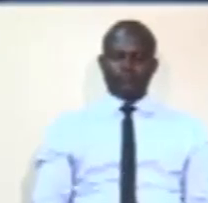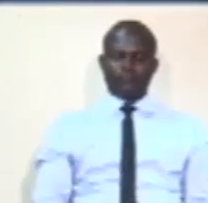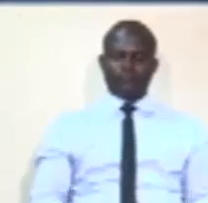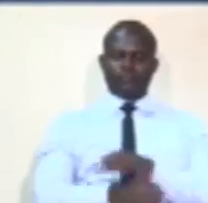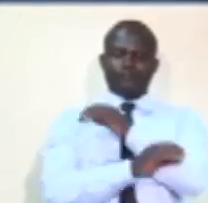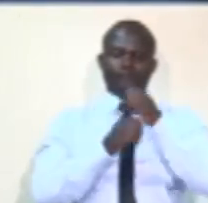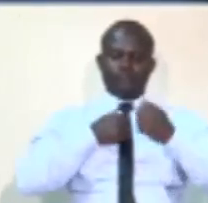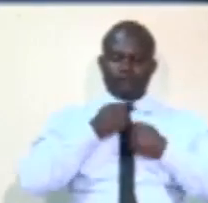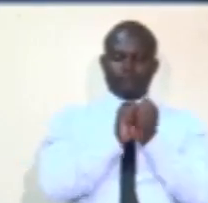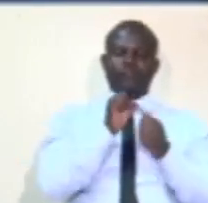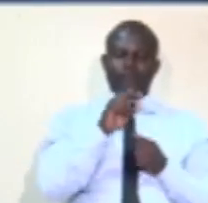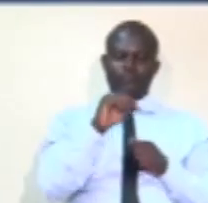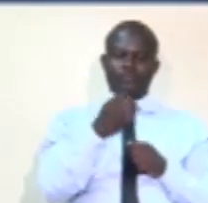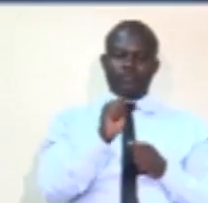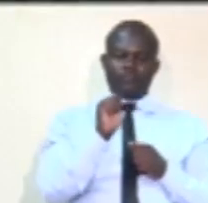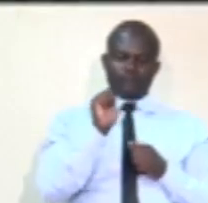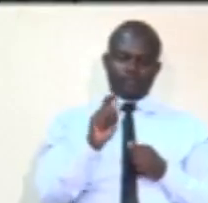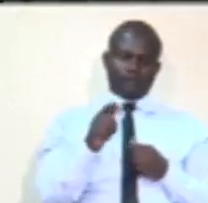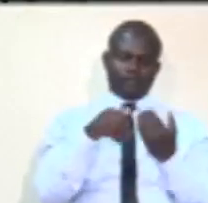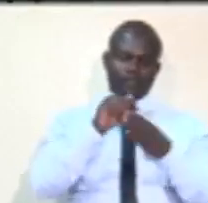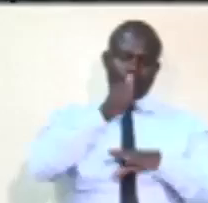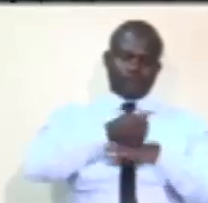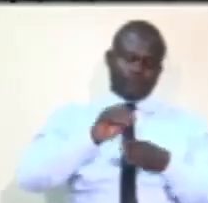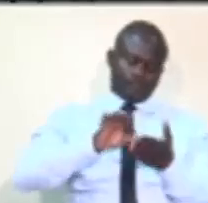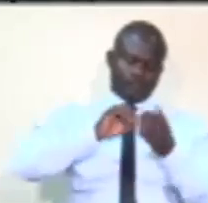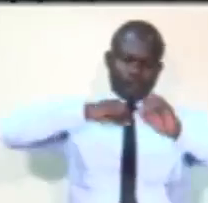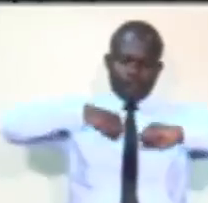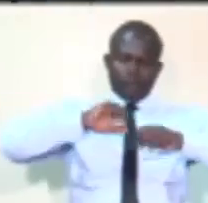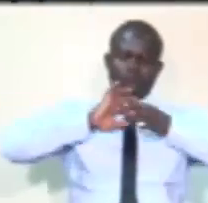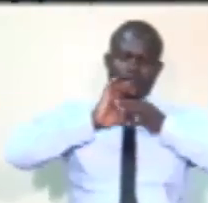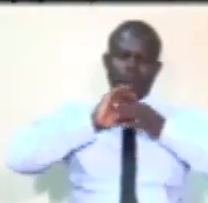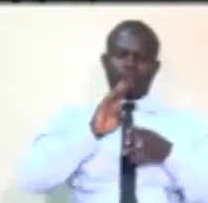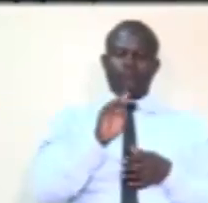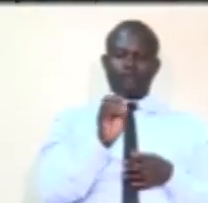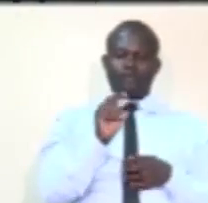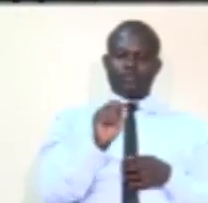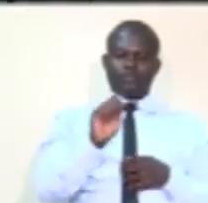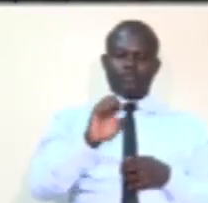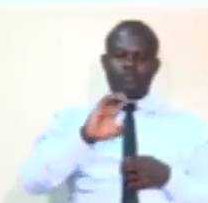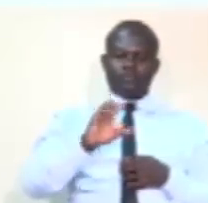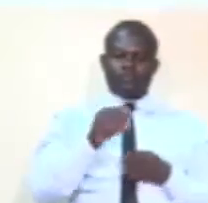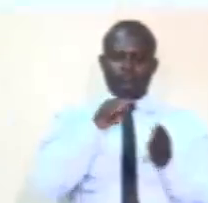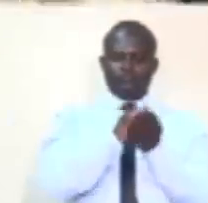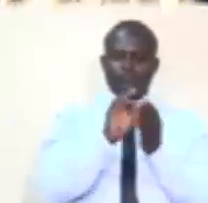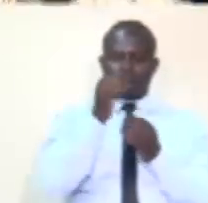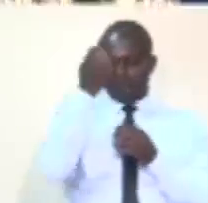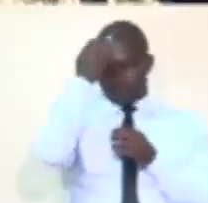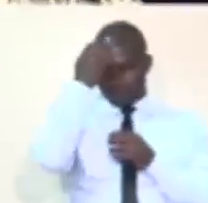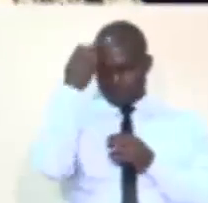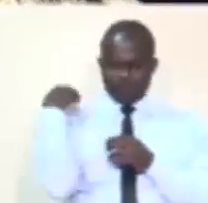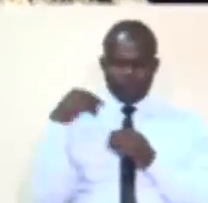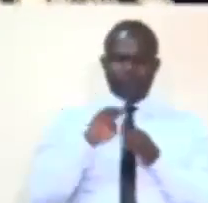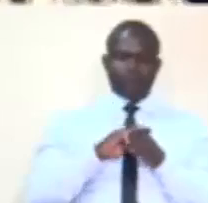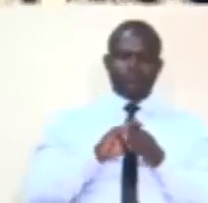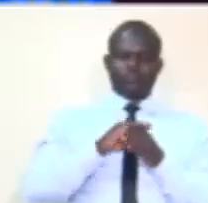Ibihugu by'u Rwanda na Senegal kuri uyu wa kabiri nibwo byashyize umukono ku masezerano y'ubufatanye n'ikigo BioNTech ndetse na banki y'abanyaburayi ishinzwe ishoramari